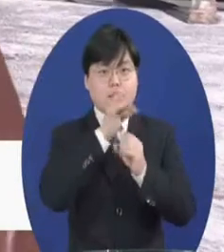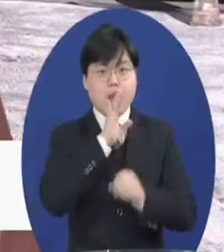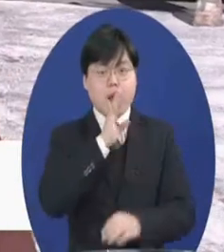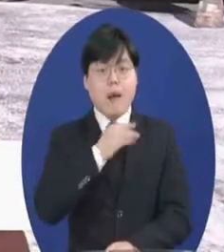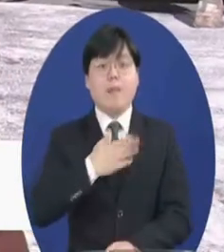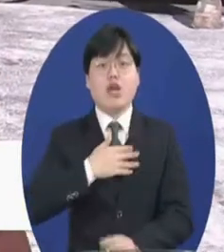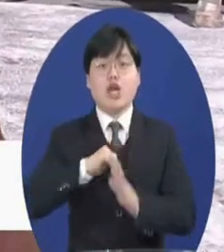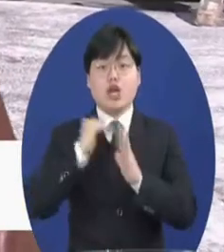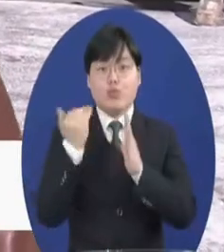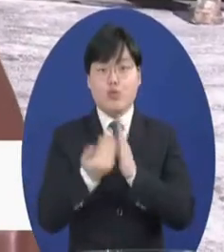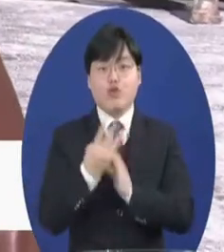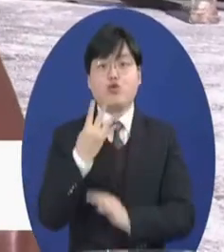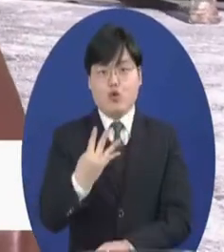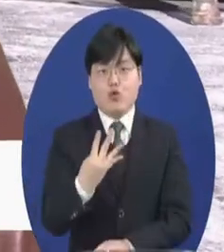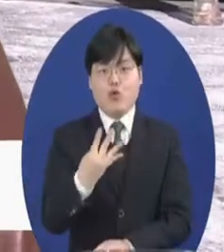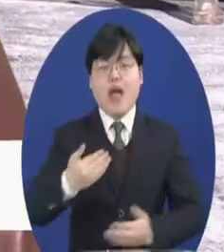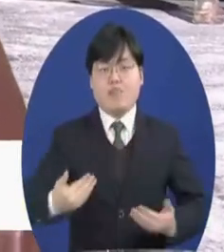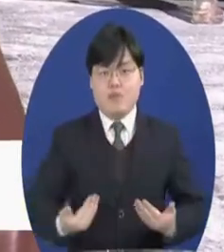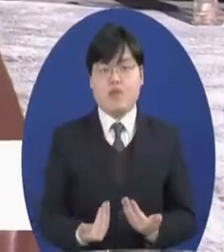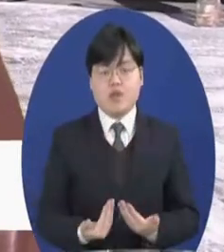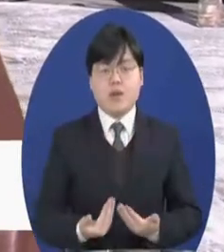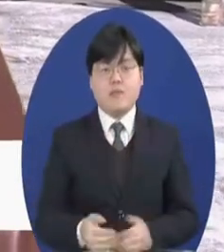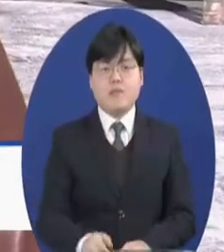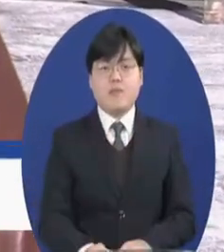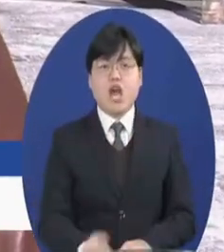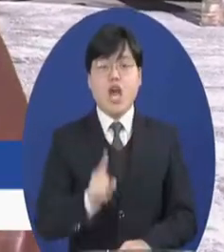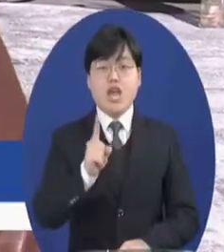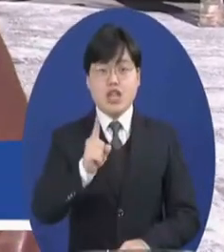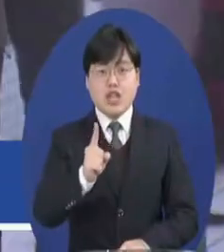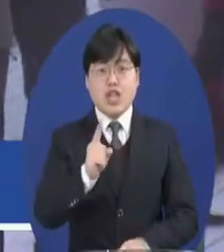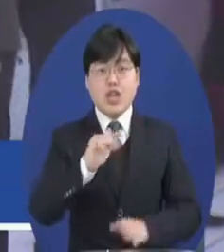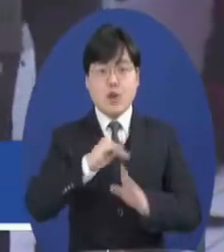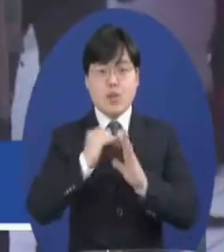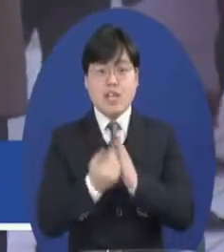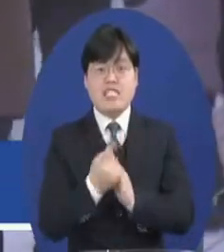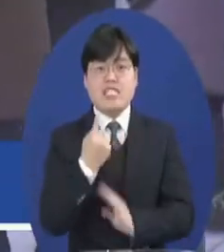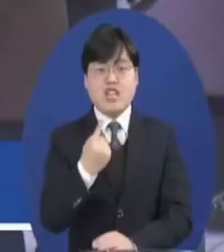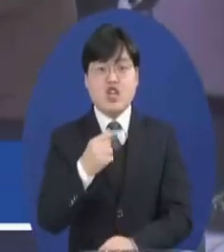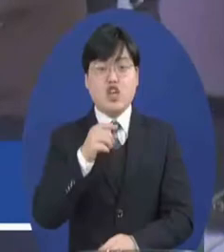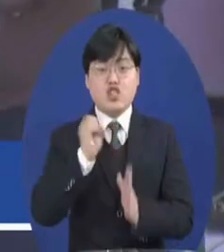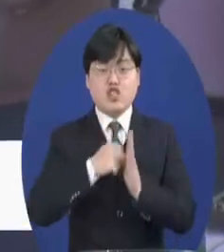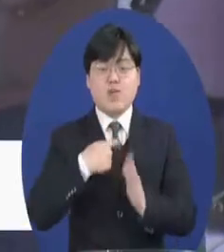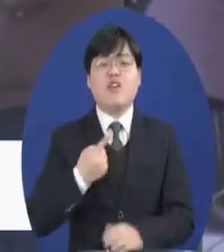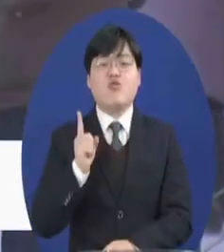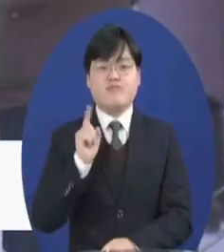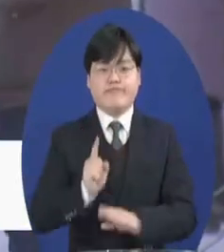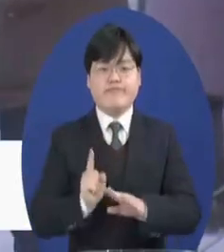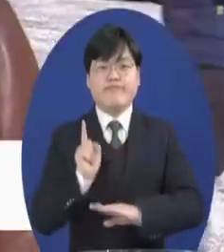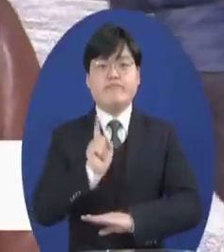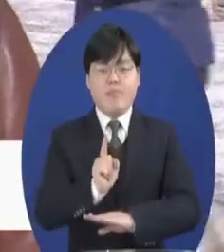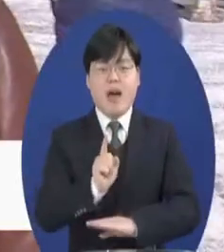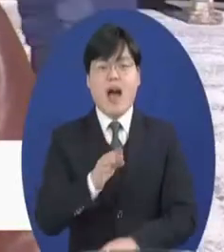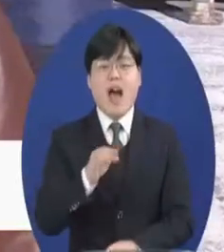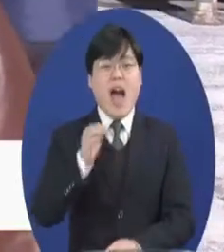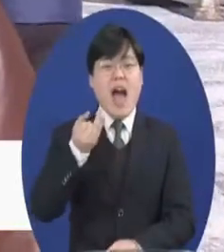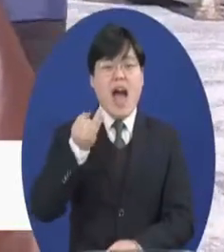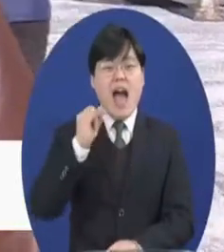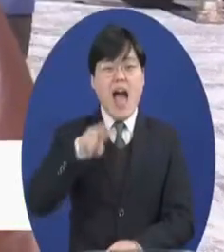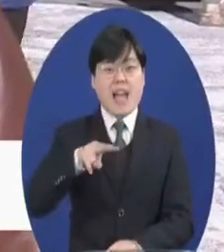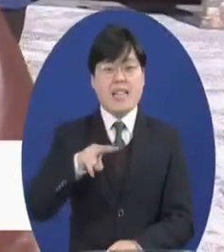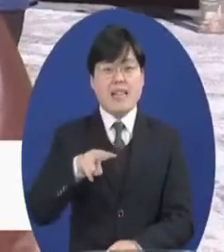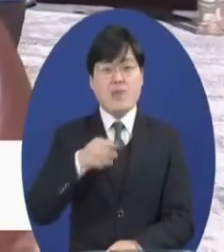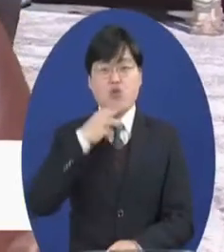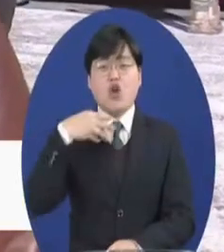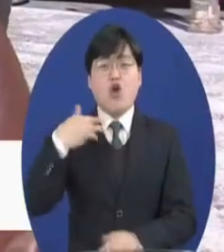бүл одоо дөрүүлээ аваа тэгээд өрхөөс нэг гэж би өөрөө гарч яадаг чинь. Араанаас айл өрхүүдээр бас явж